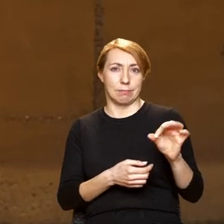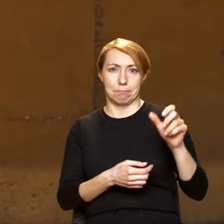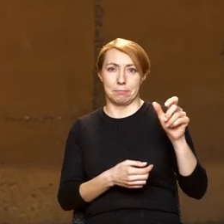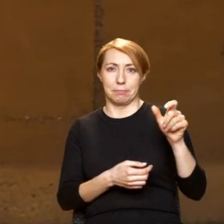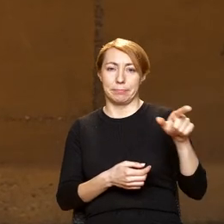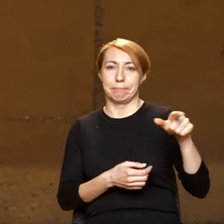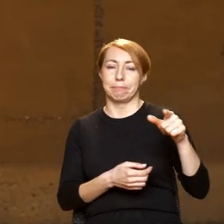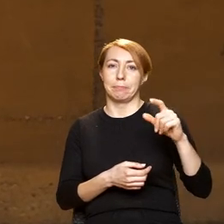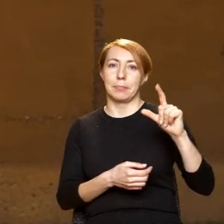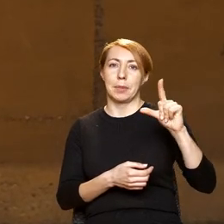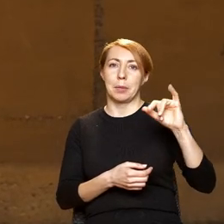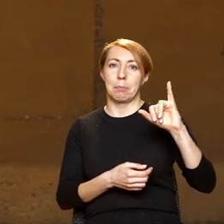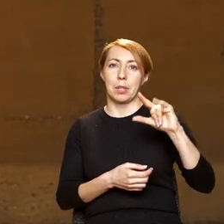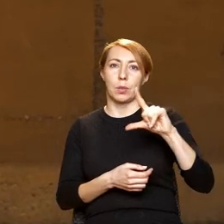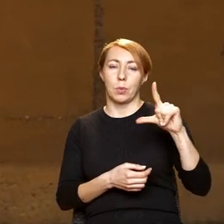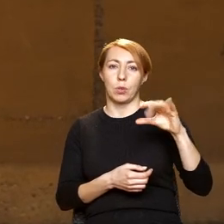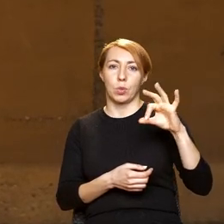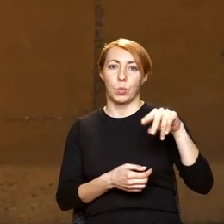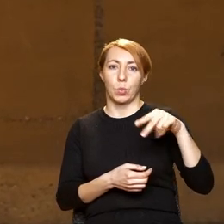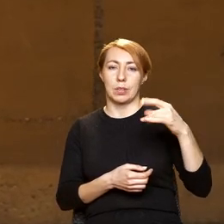Piłsudskiego, jaką